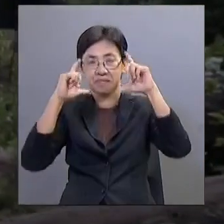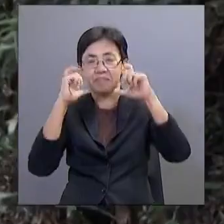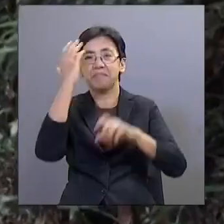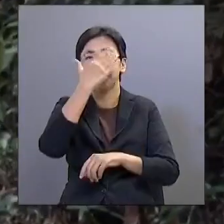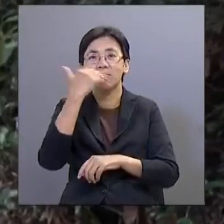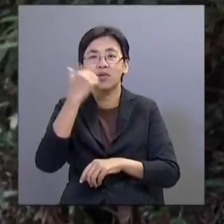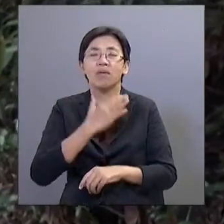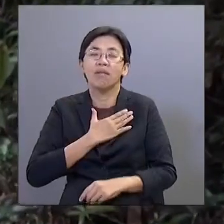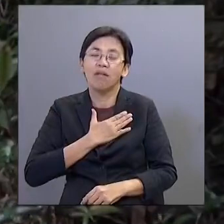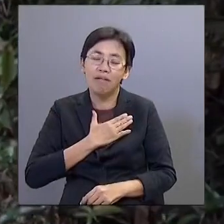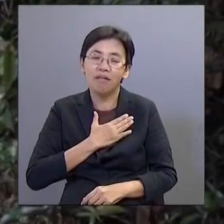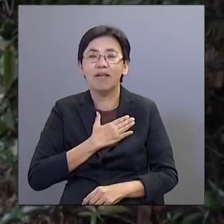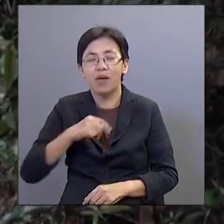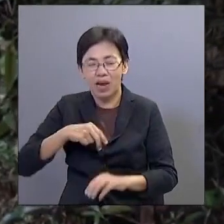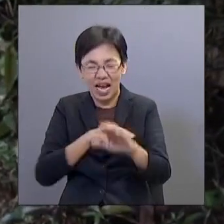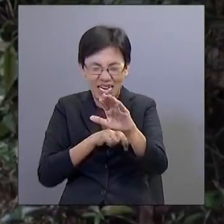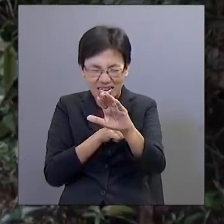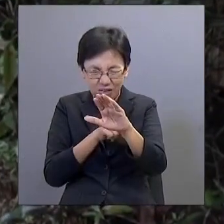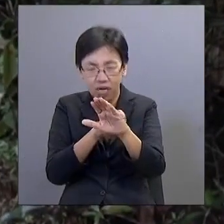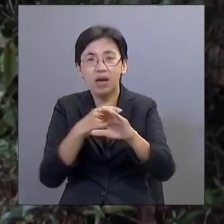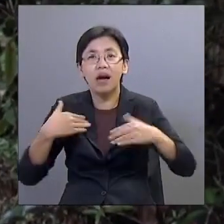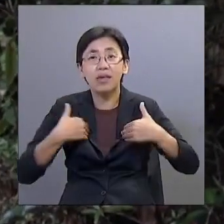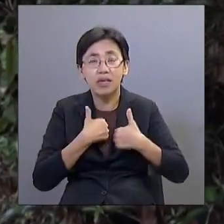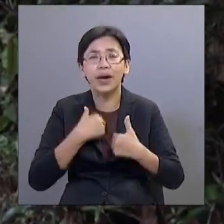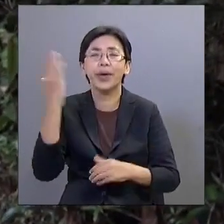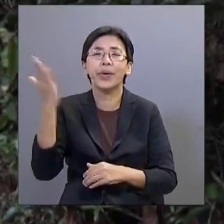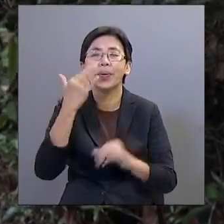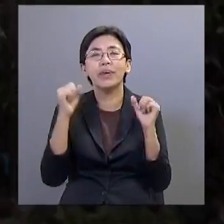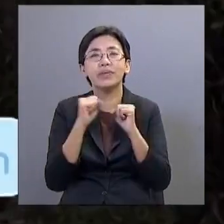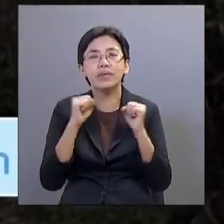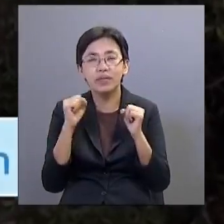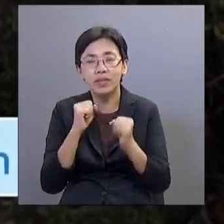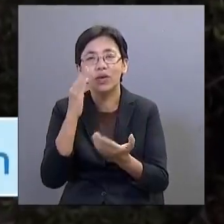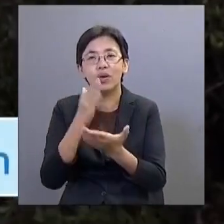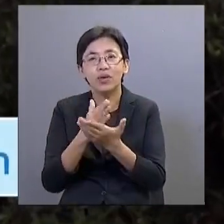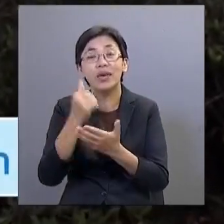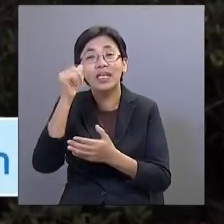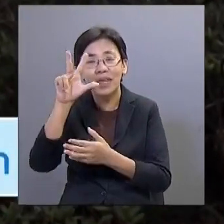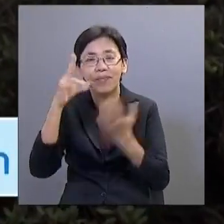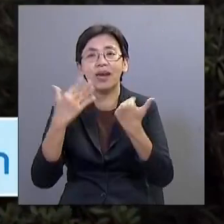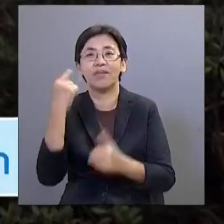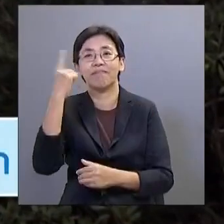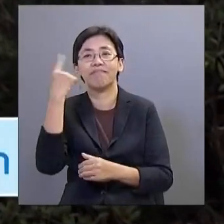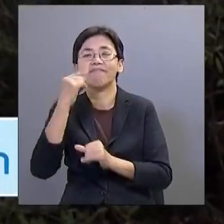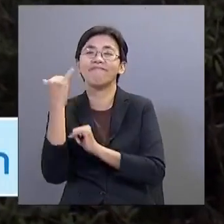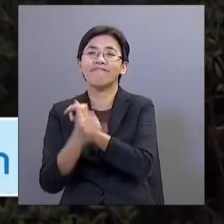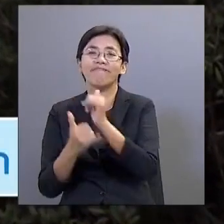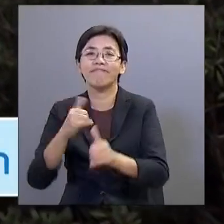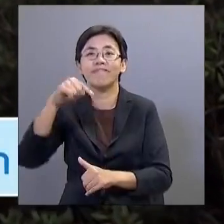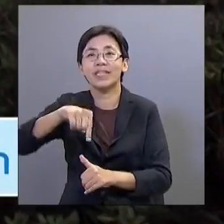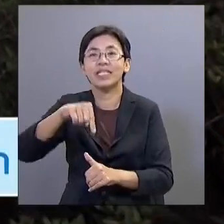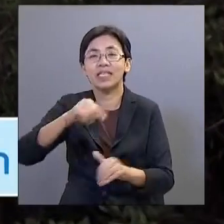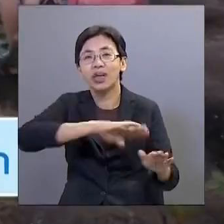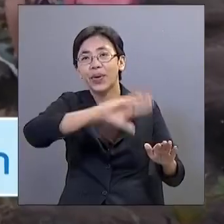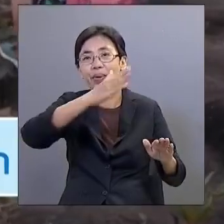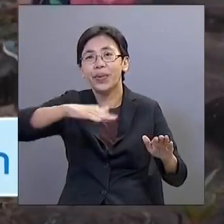องเหนื่อยเดินขึ้นไปหน่อยนะครับสภาพอากาศที่เริ่มกลับมาหนาวเย็นและในช่วงวันหยุดยาวครับส่งผลทำให้บรรยากาศการท่องเที่ยวที่ลานหินปุ่มและ